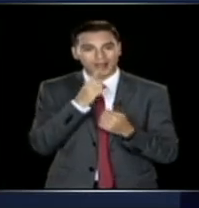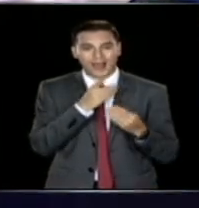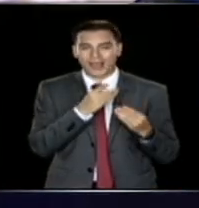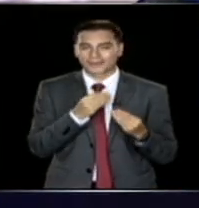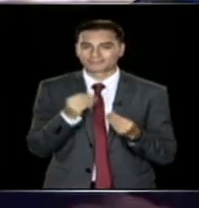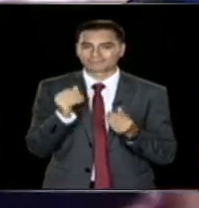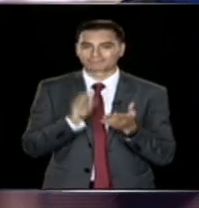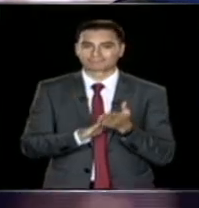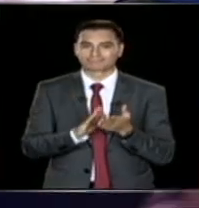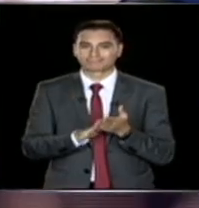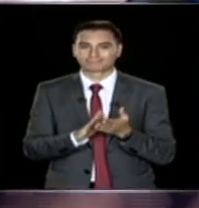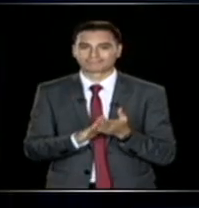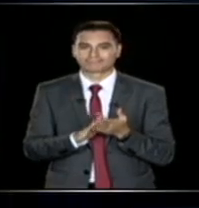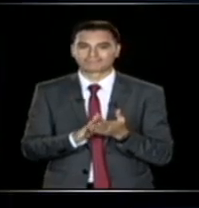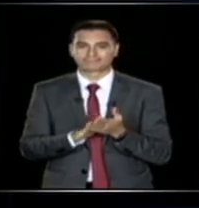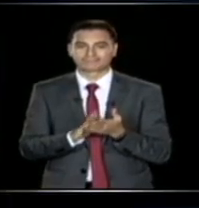ده؟